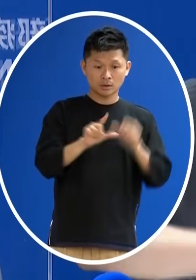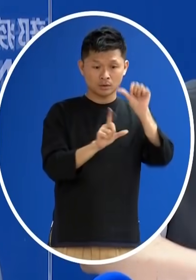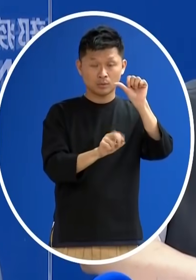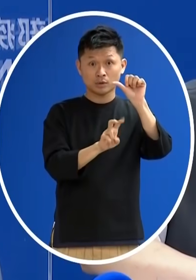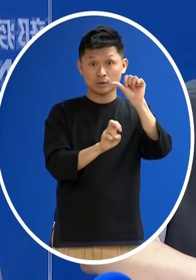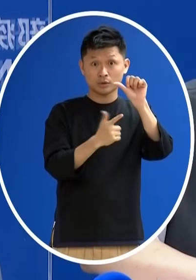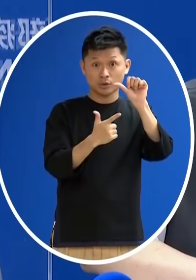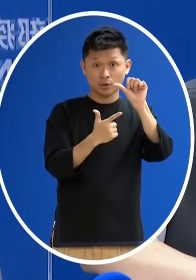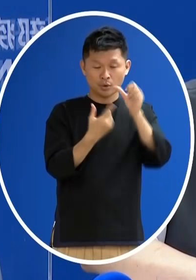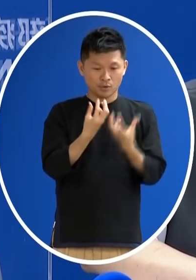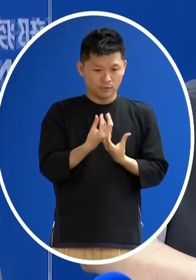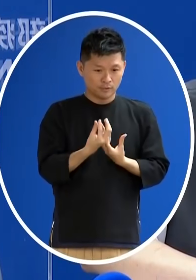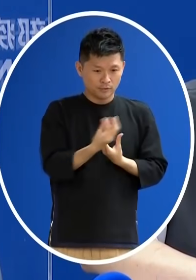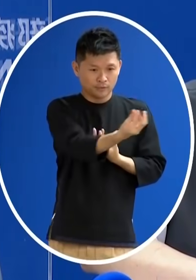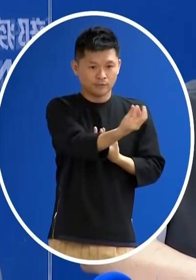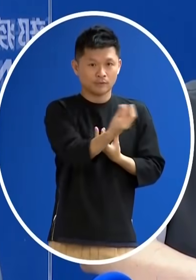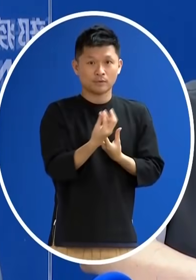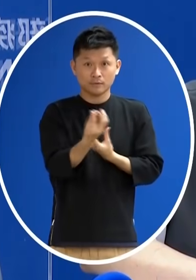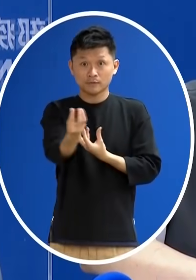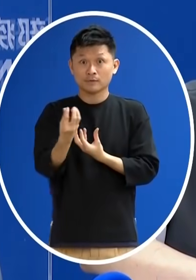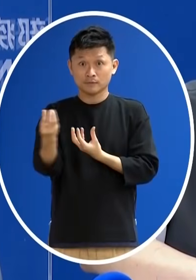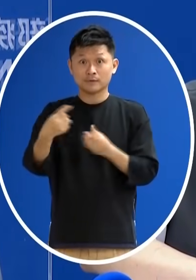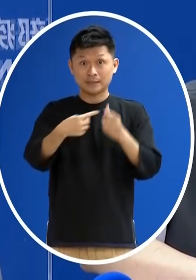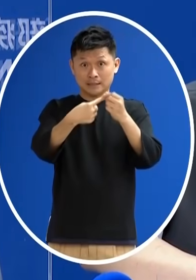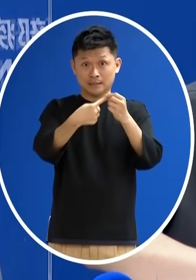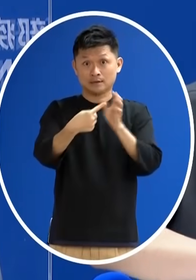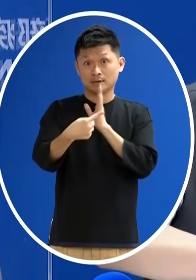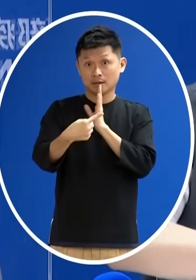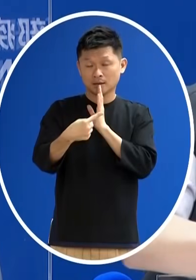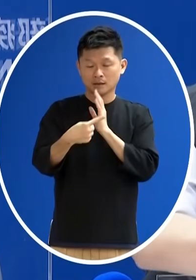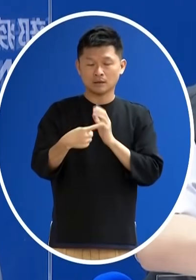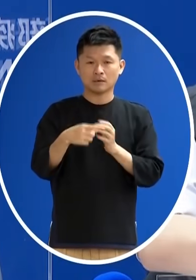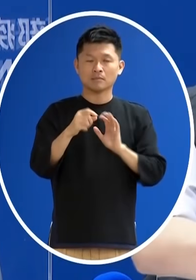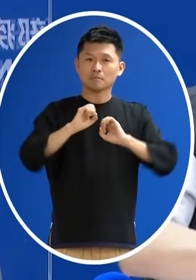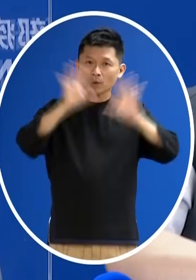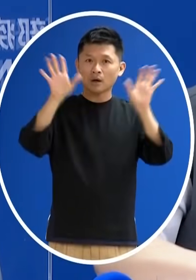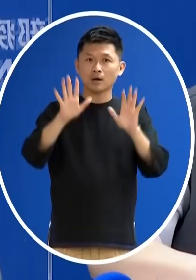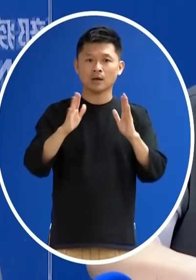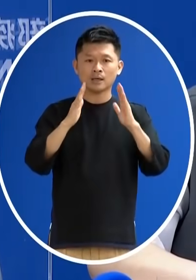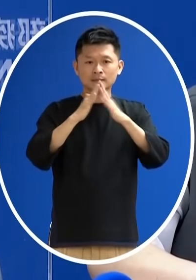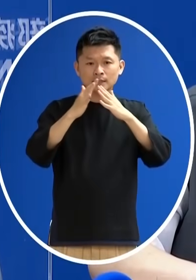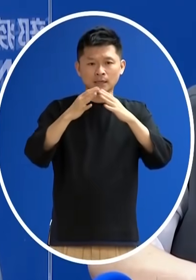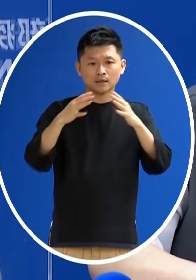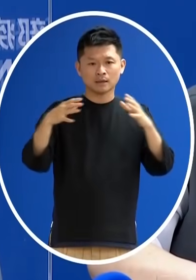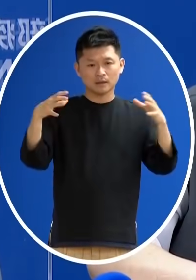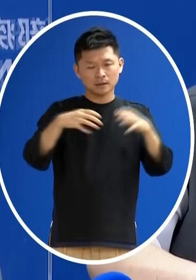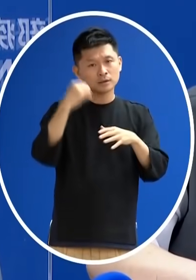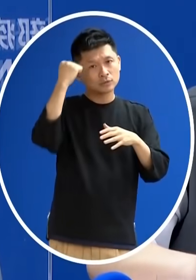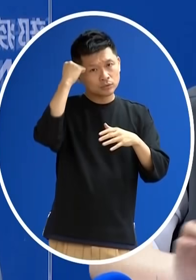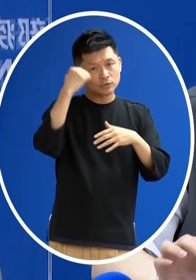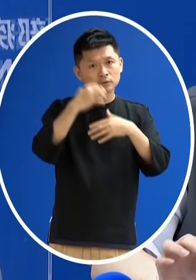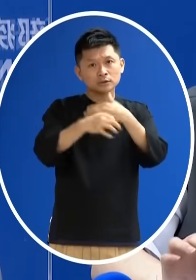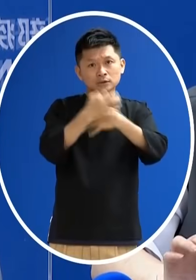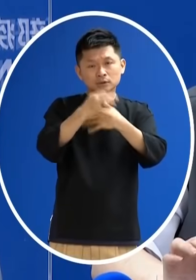5月26号开始播出第一批的时候，我们就有说同住家人暂缓，那